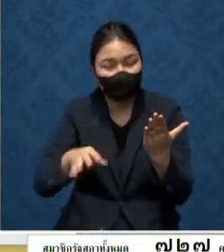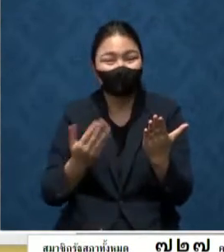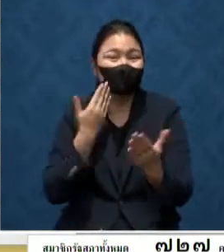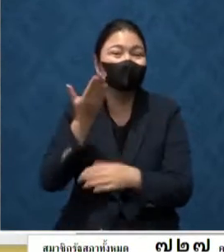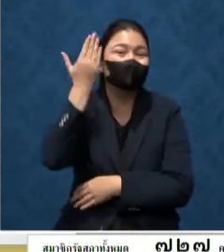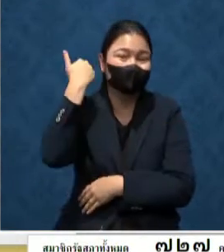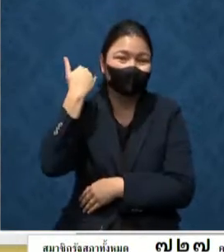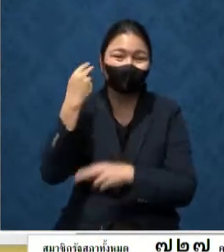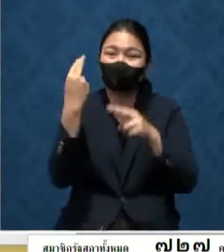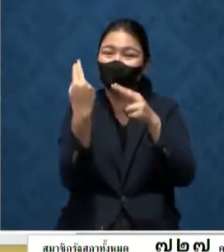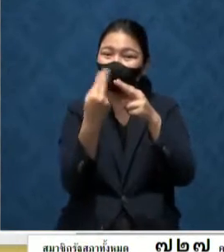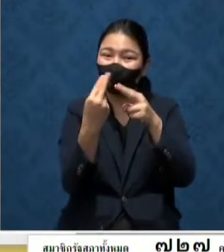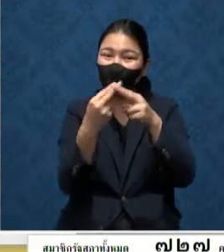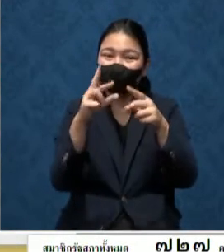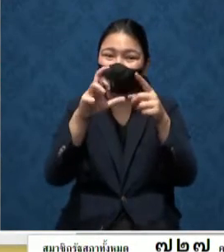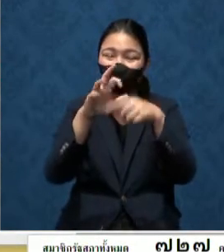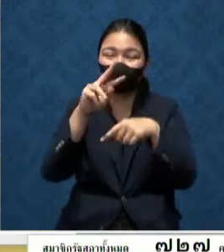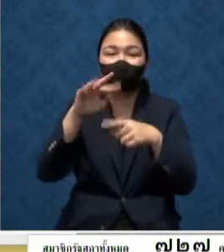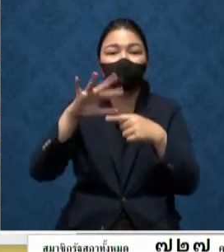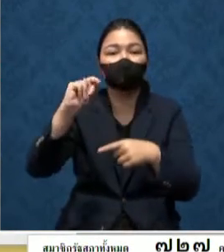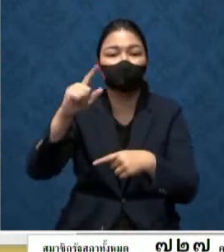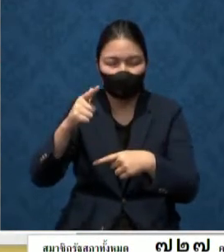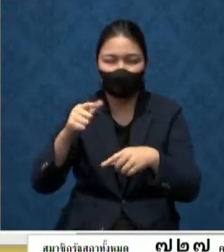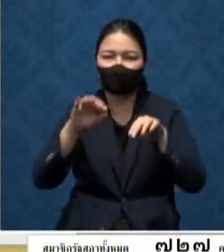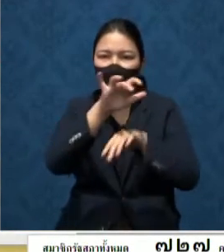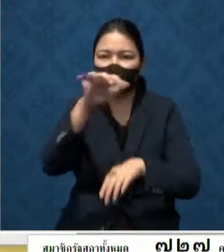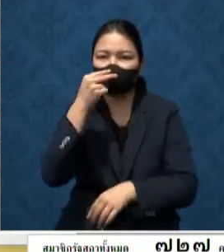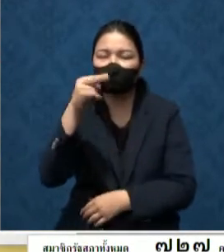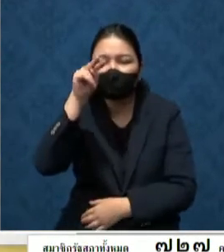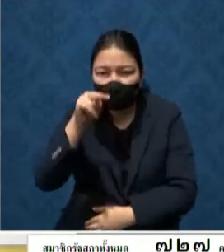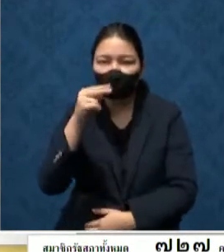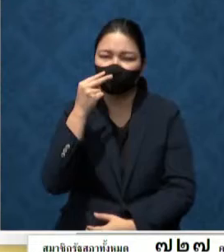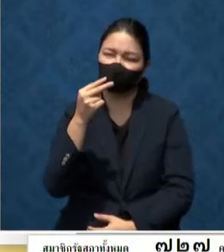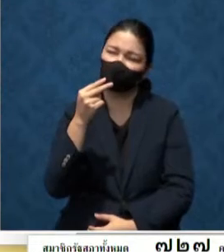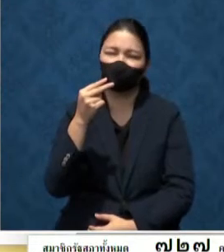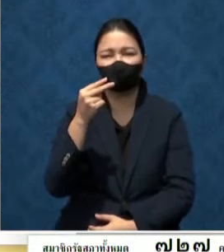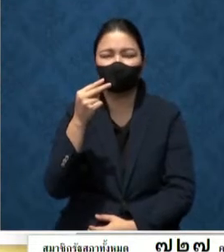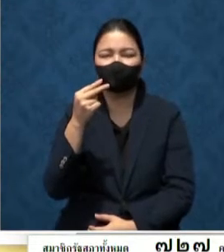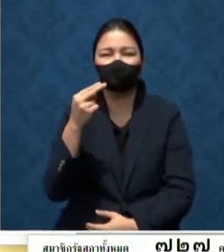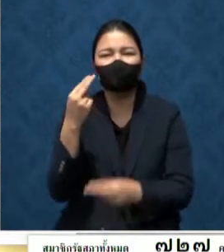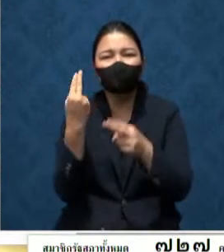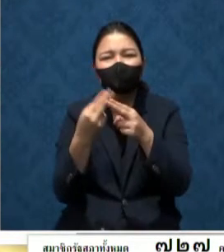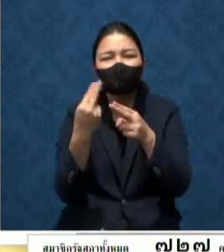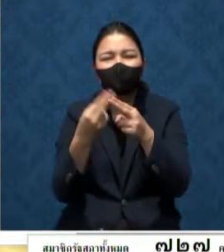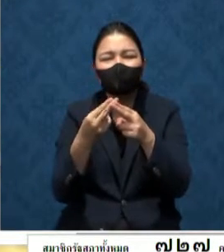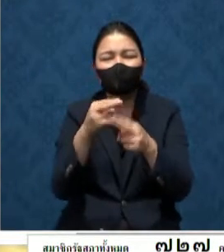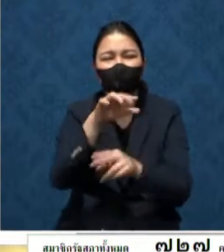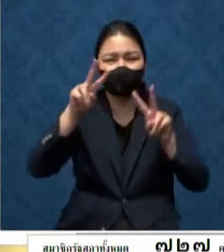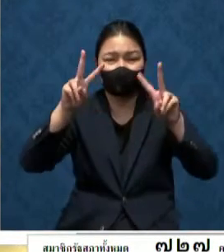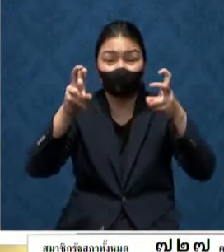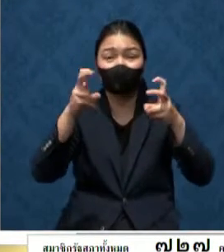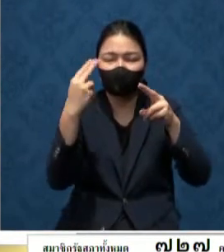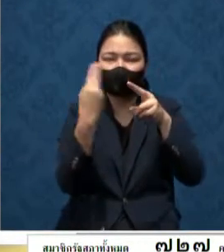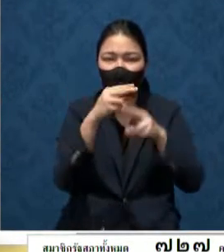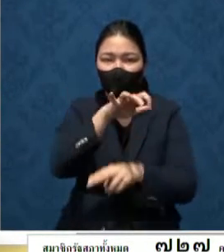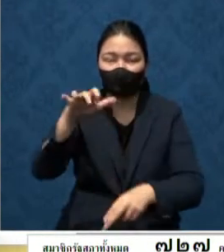ล้วชื่อร่างแต่ก็ยังขออภิปรายต่อนะครับว่าชื่อร่างเนี่ยพระราชบัญญัตินี้เรีย